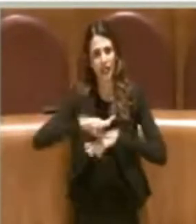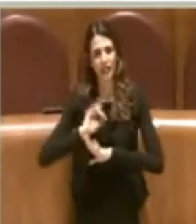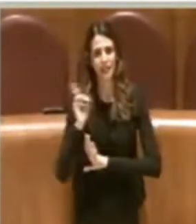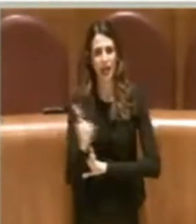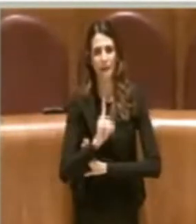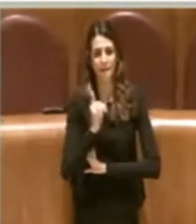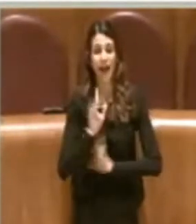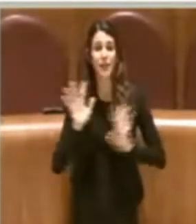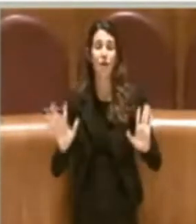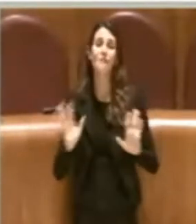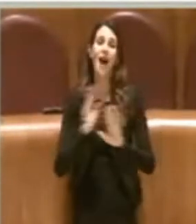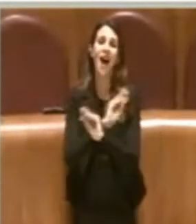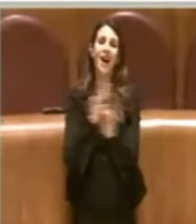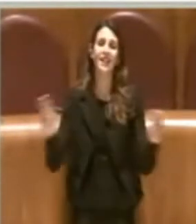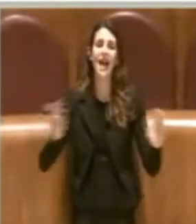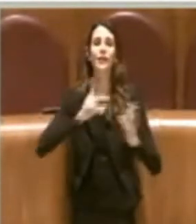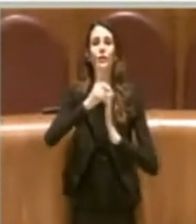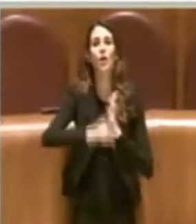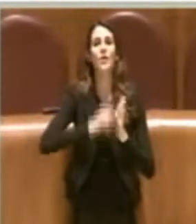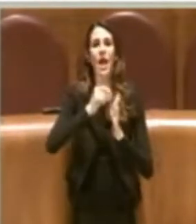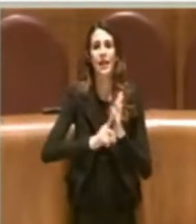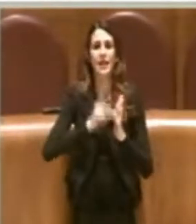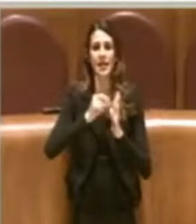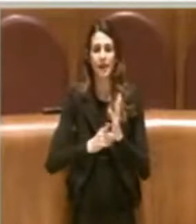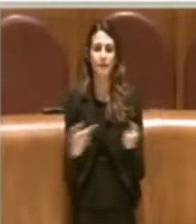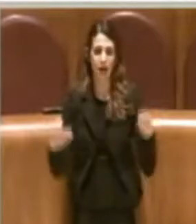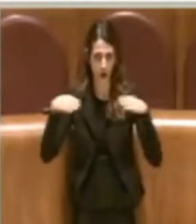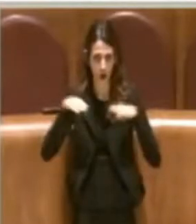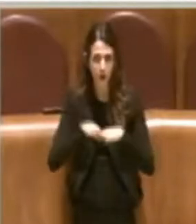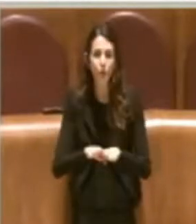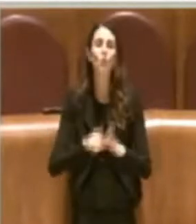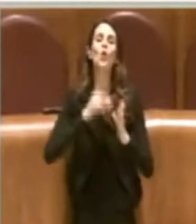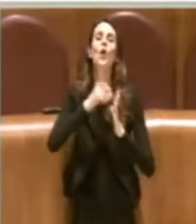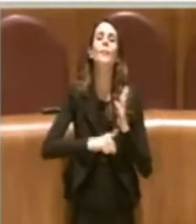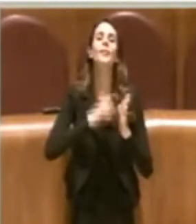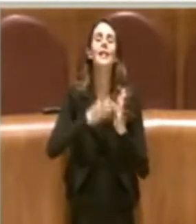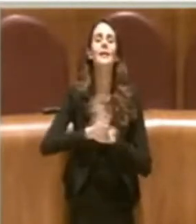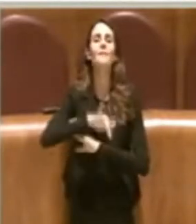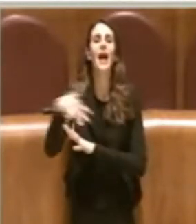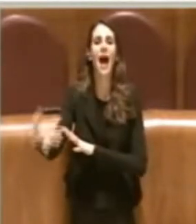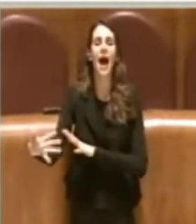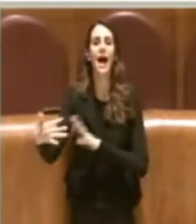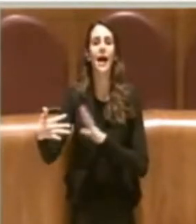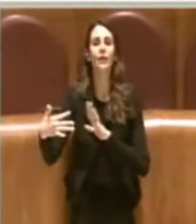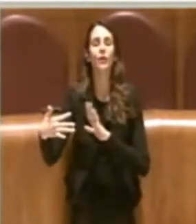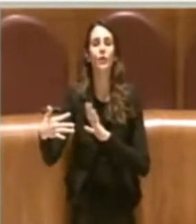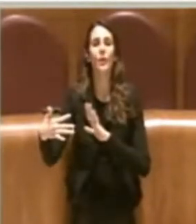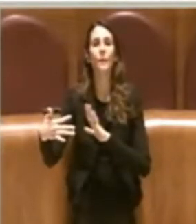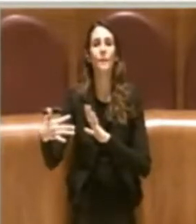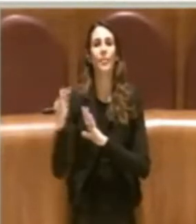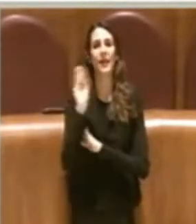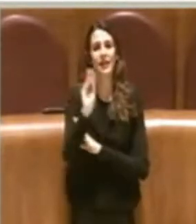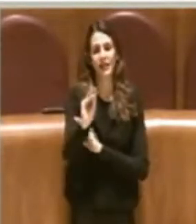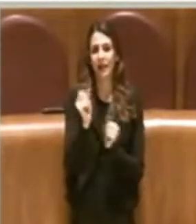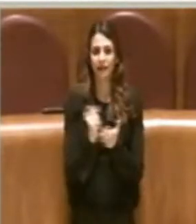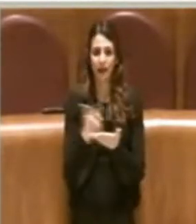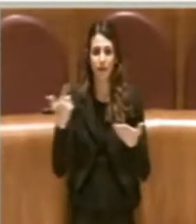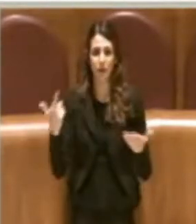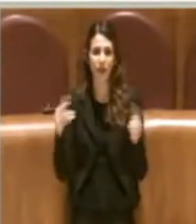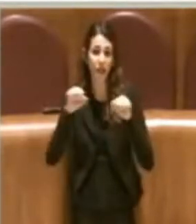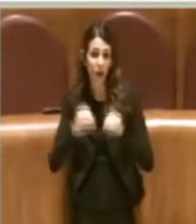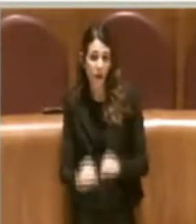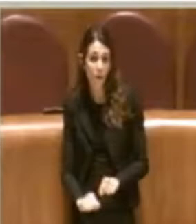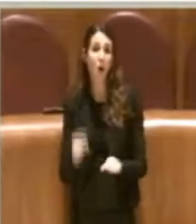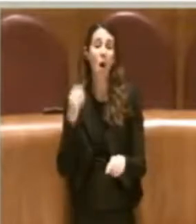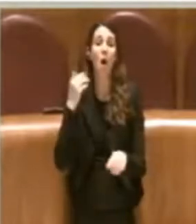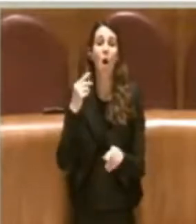però chiesto in delibera, e così concludo, anche un altro passaggio che secondo me potrebbe essere utile sia agli